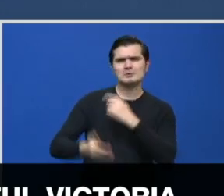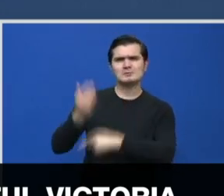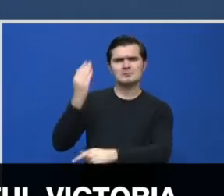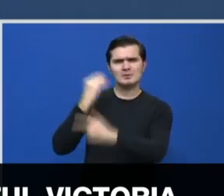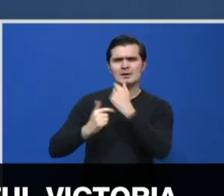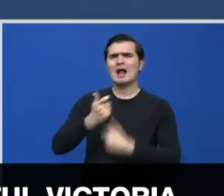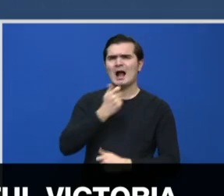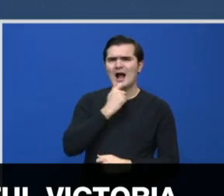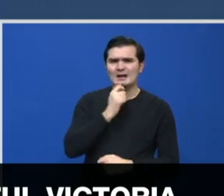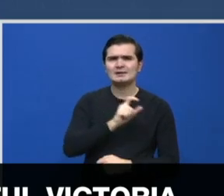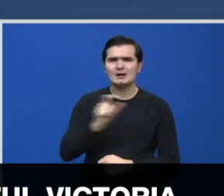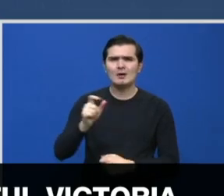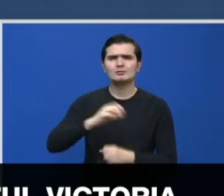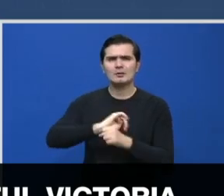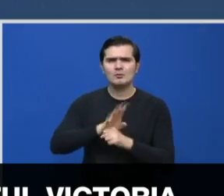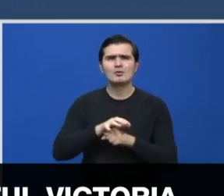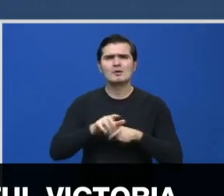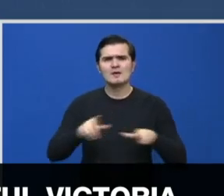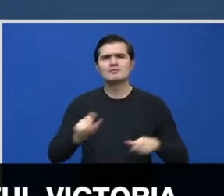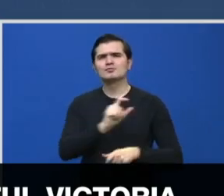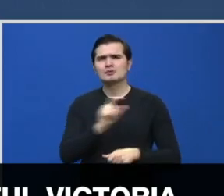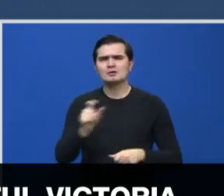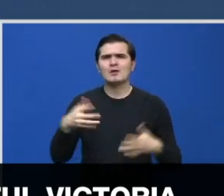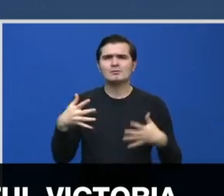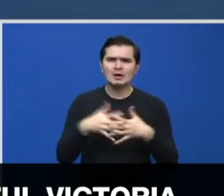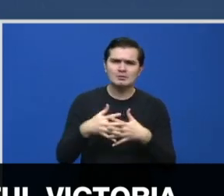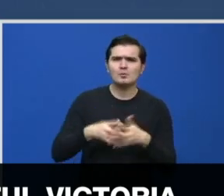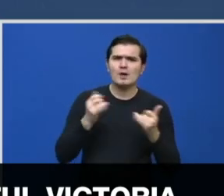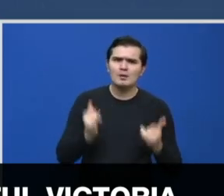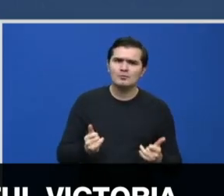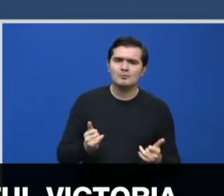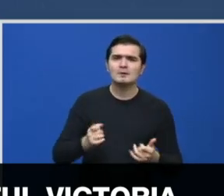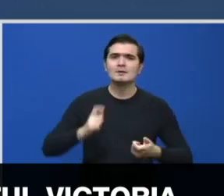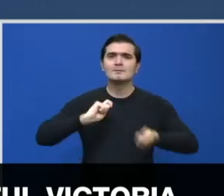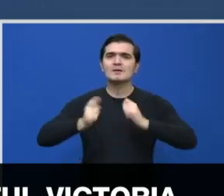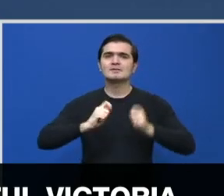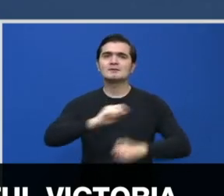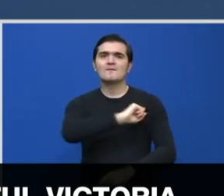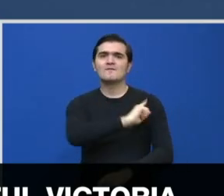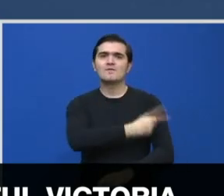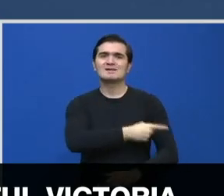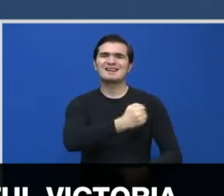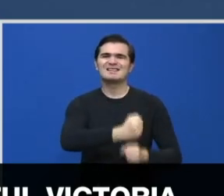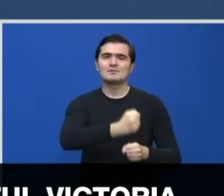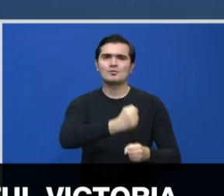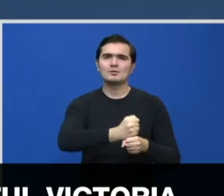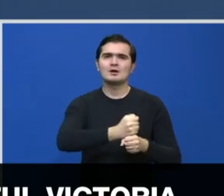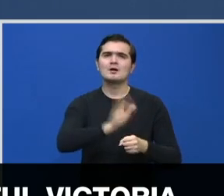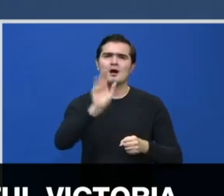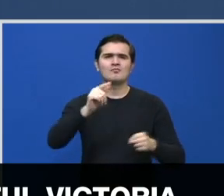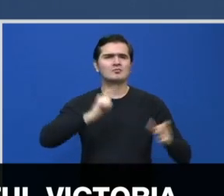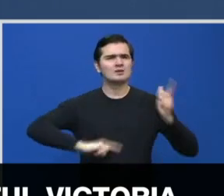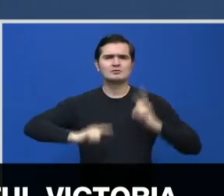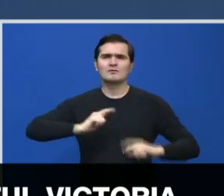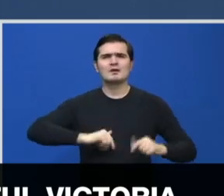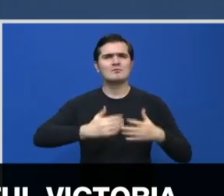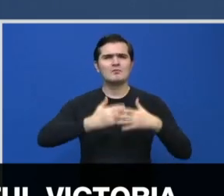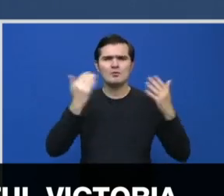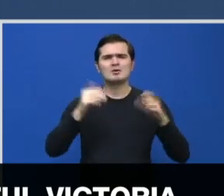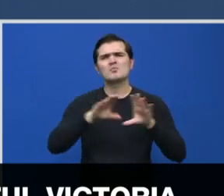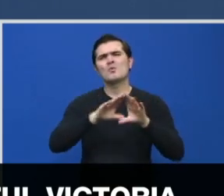din cauza pandemiei, dar și acum din cauza războiului, piața forței de muncă a avut mult de suferit și